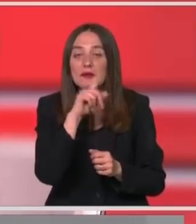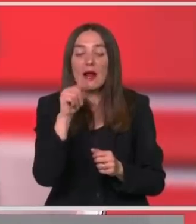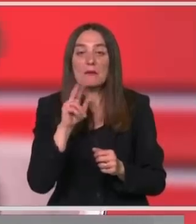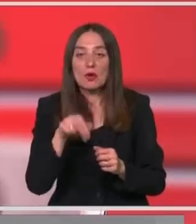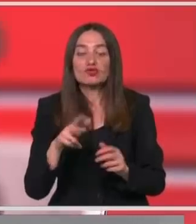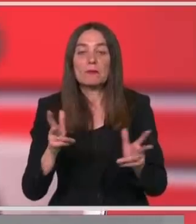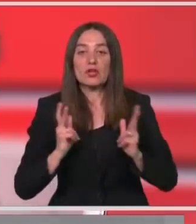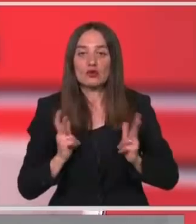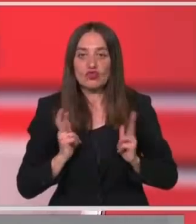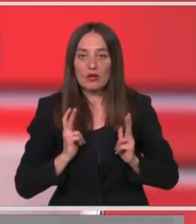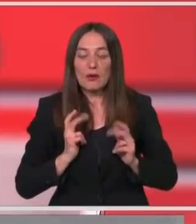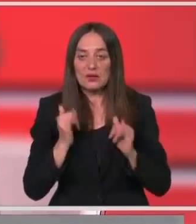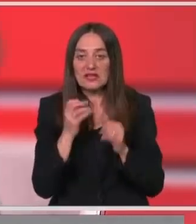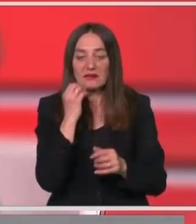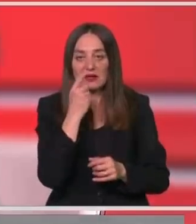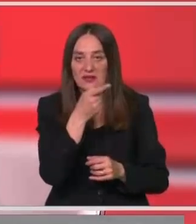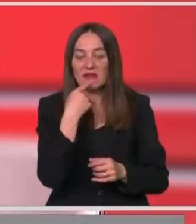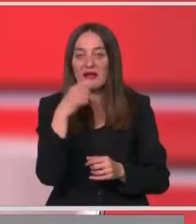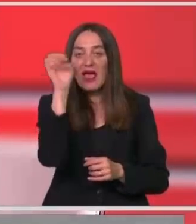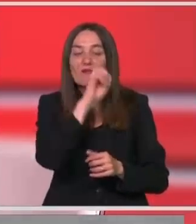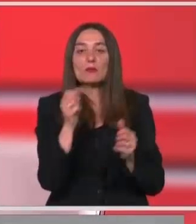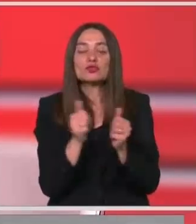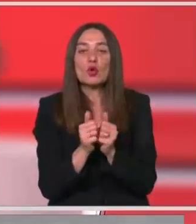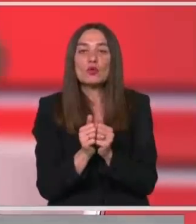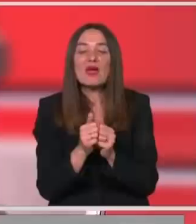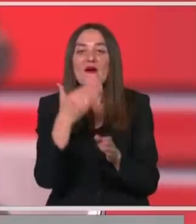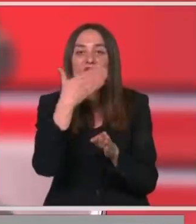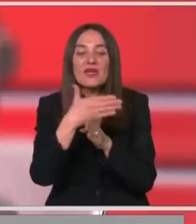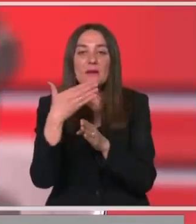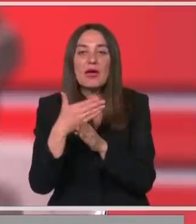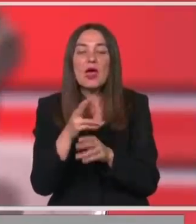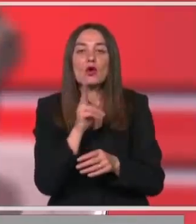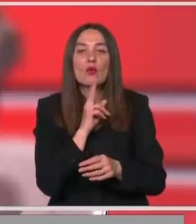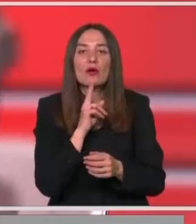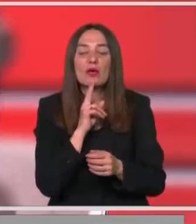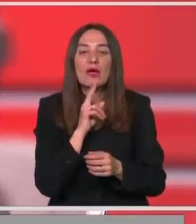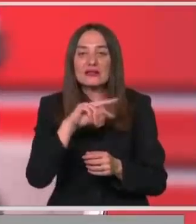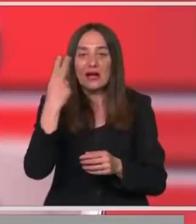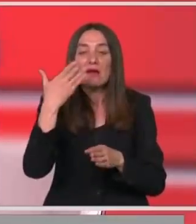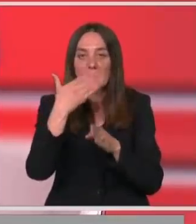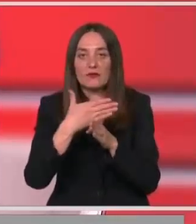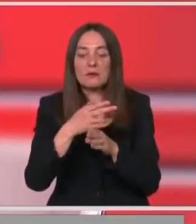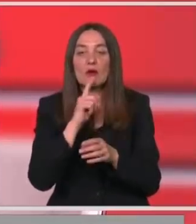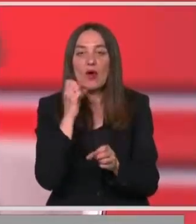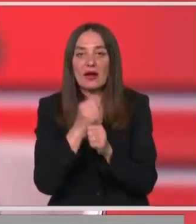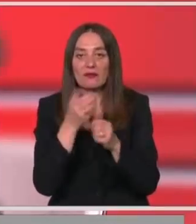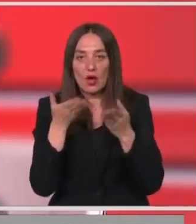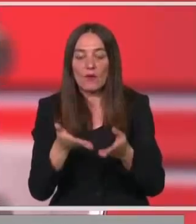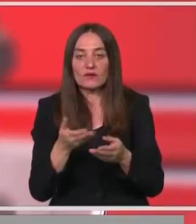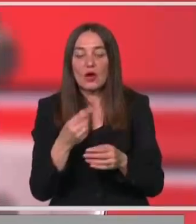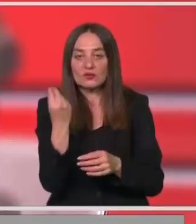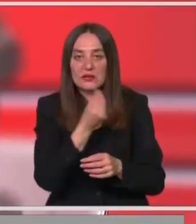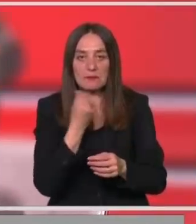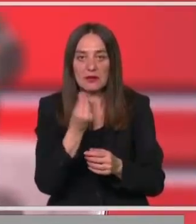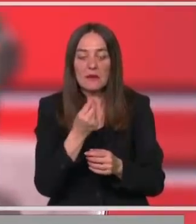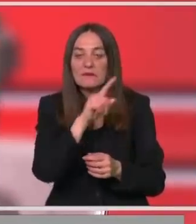Da li možemo da očekujemo, sad kad ste pomenuli Evropsku uniju, dakle, firme koje, strane kompanije koje rade ovde u